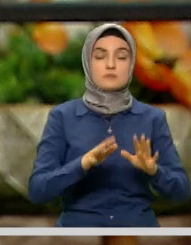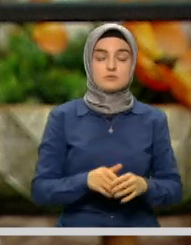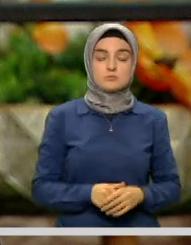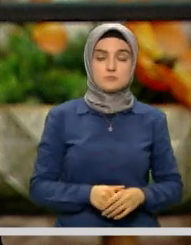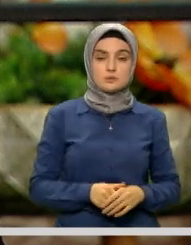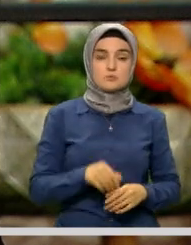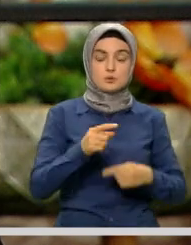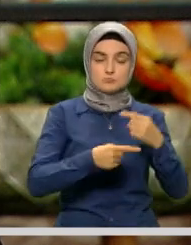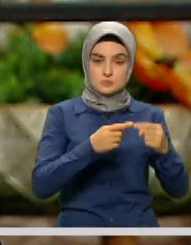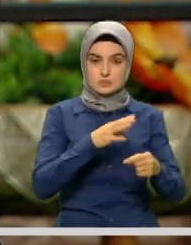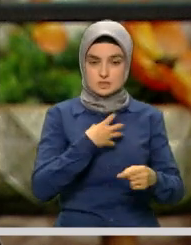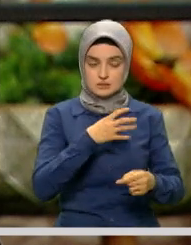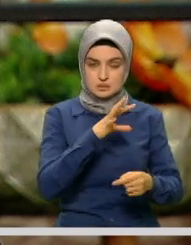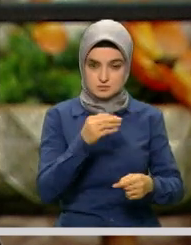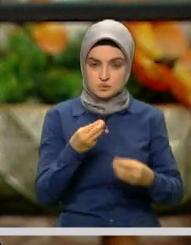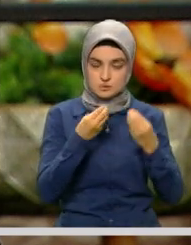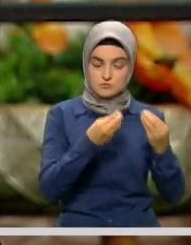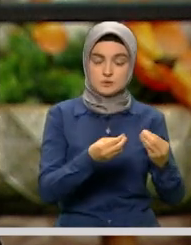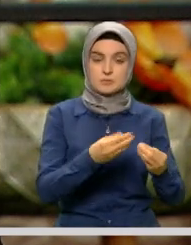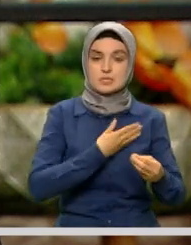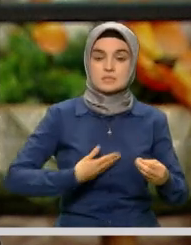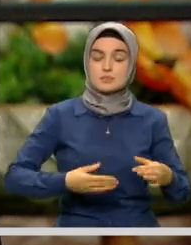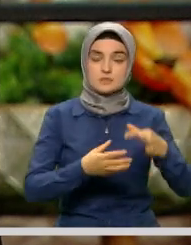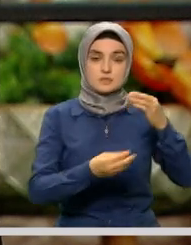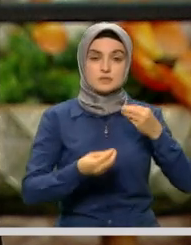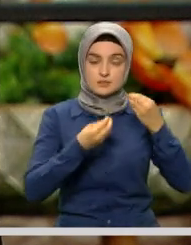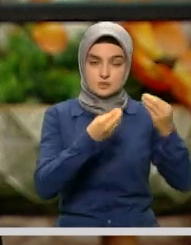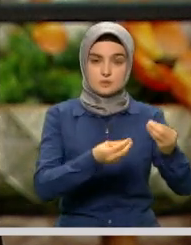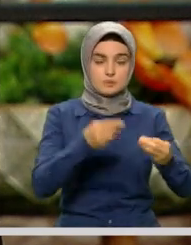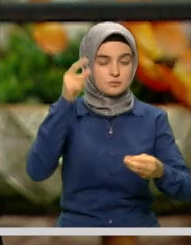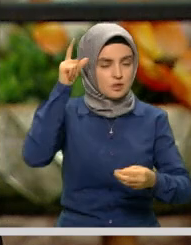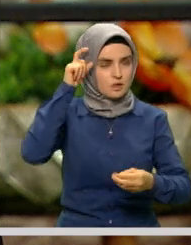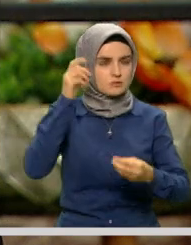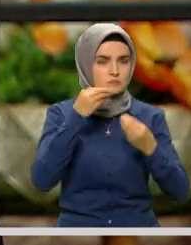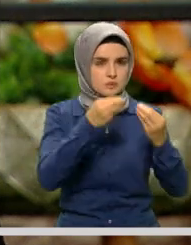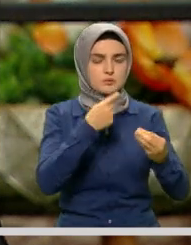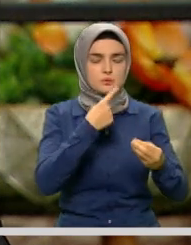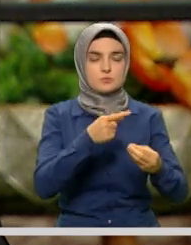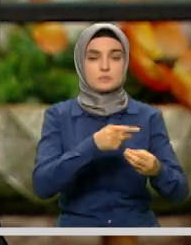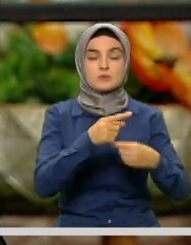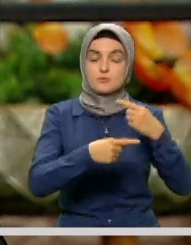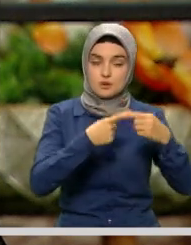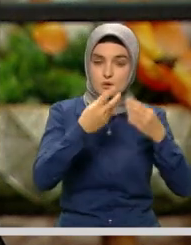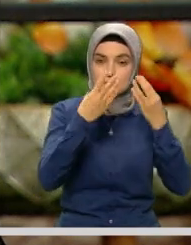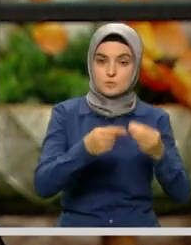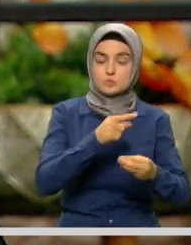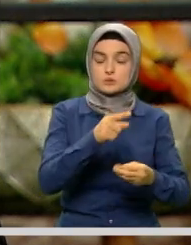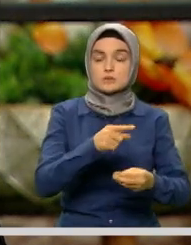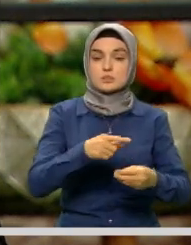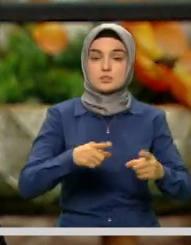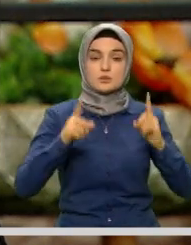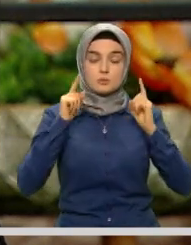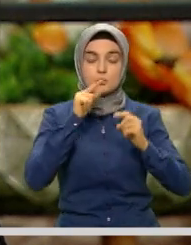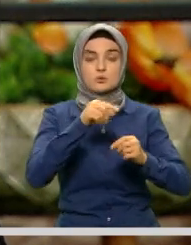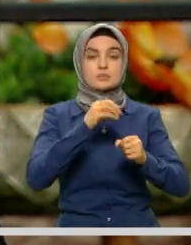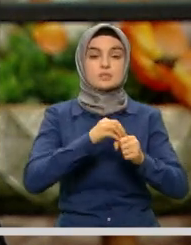verdim. Ben işte senin sevdiğin kişiye irade verdim. Ayet-i kerimede buyuruyor ki senin akraban dahi olsa senin diyor tevben onlar için bir